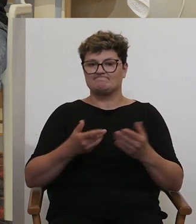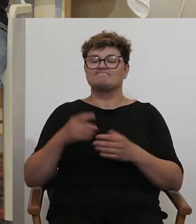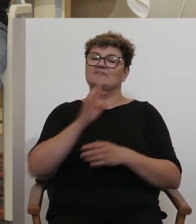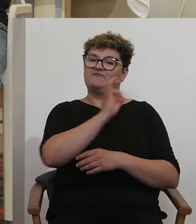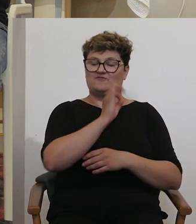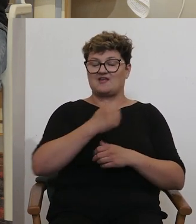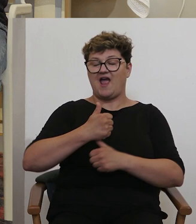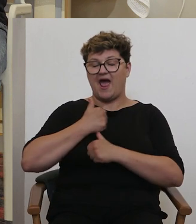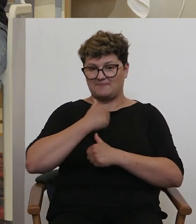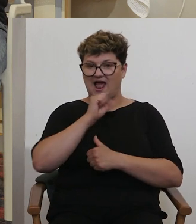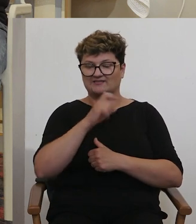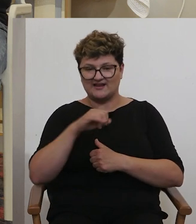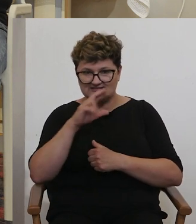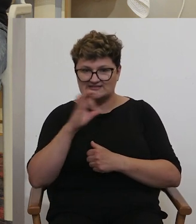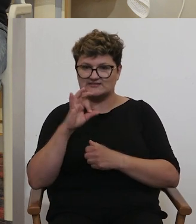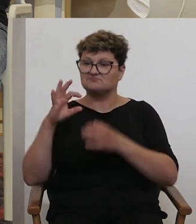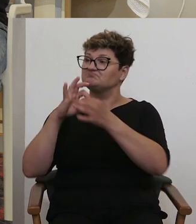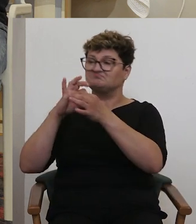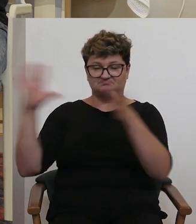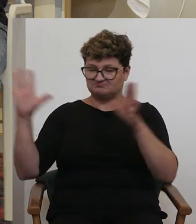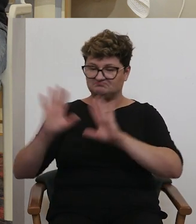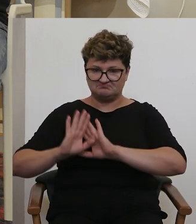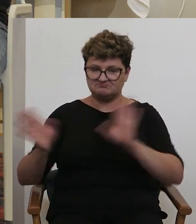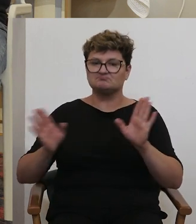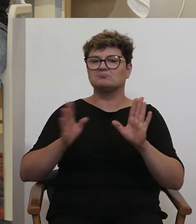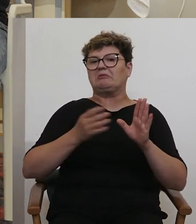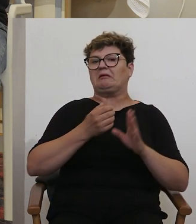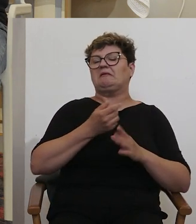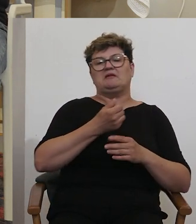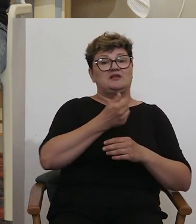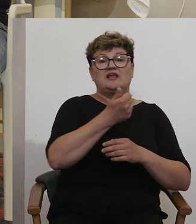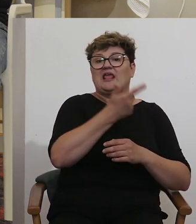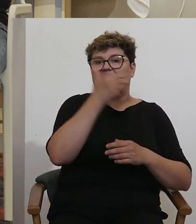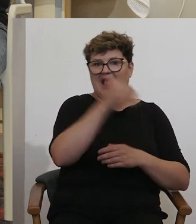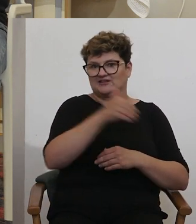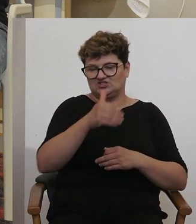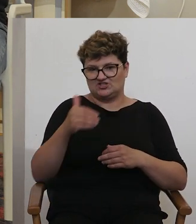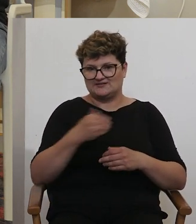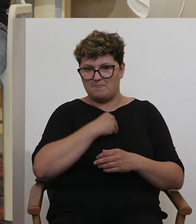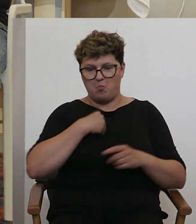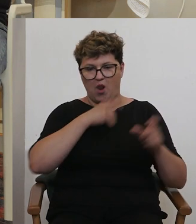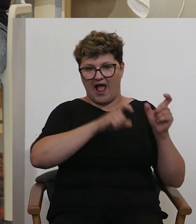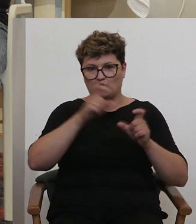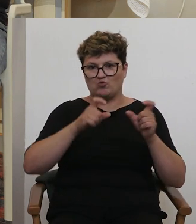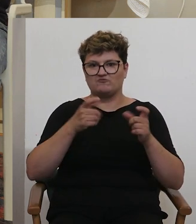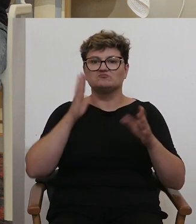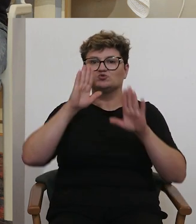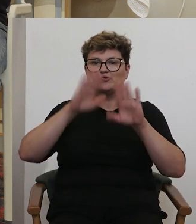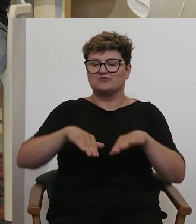Armii Andersa i po zerwaniu stosunków jeszcze parę dobrych tysięcy Polaków w Związku Sowieckim